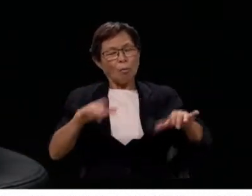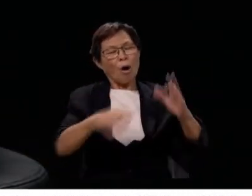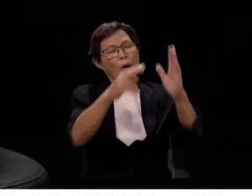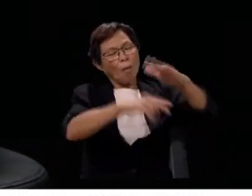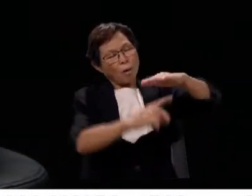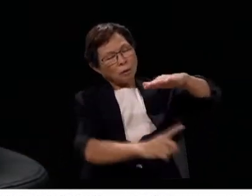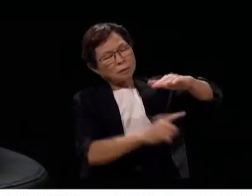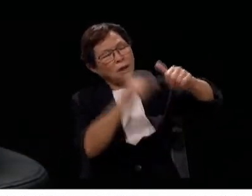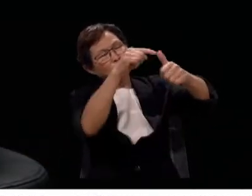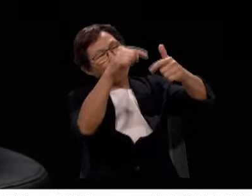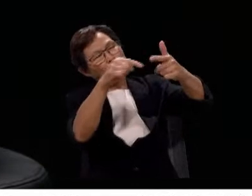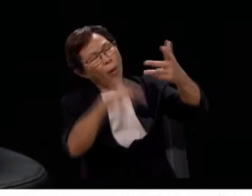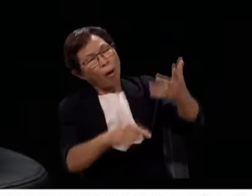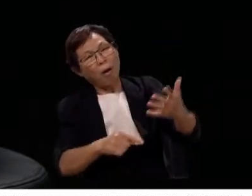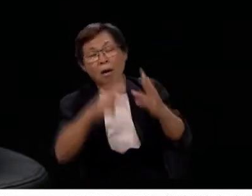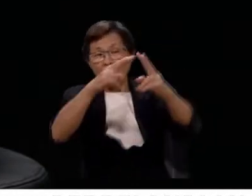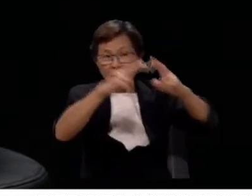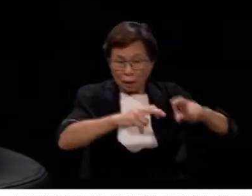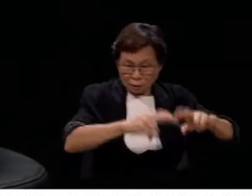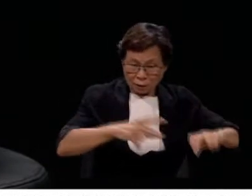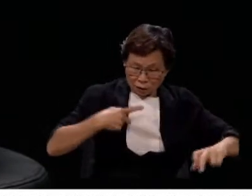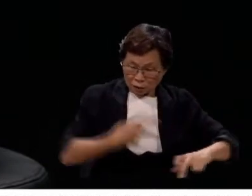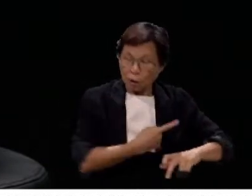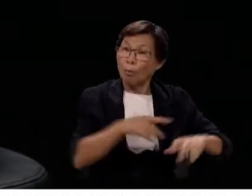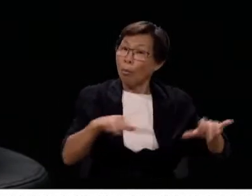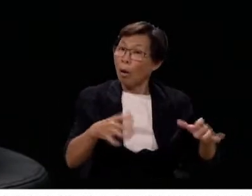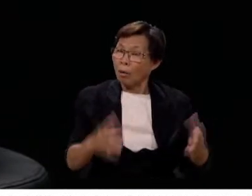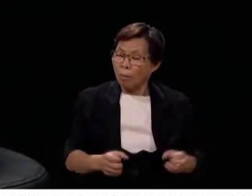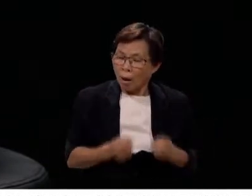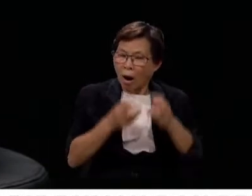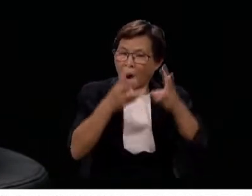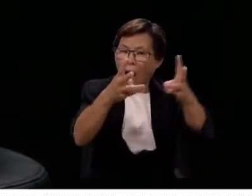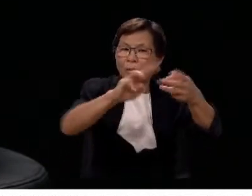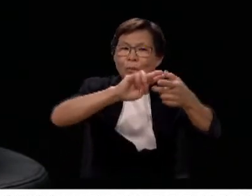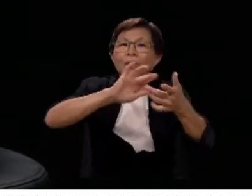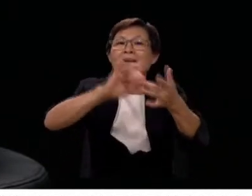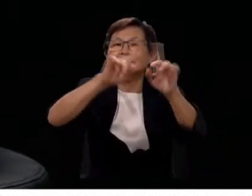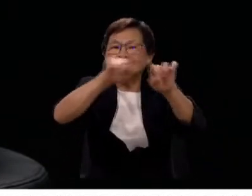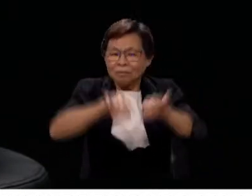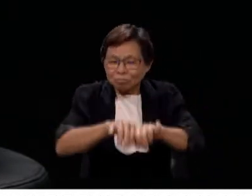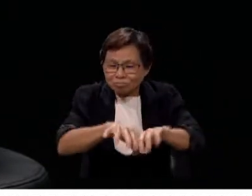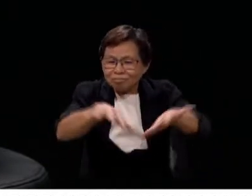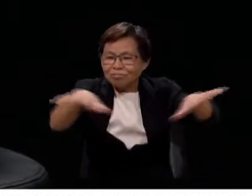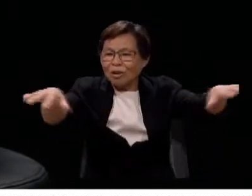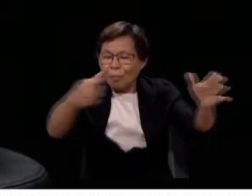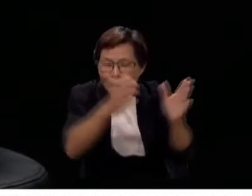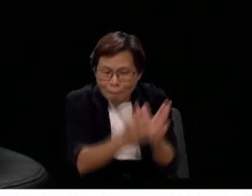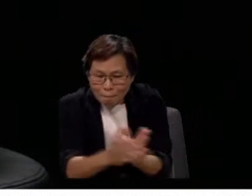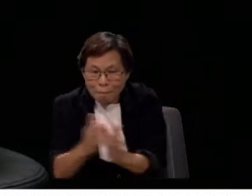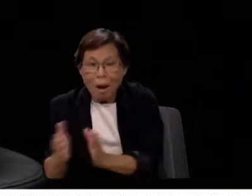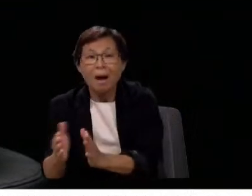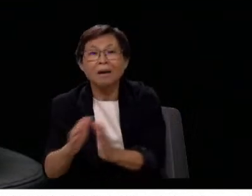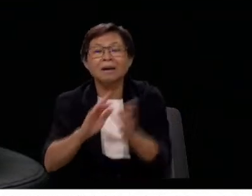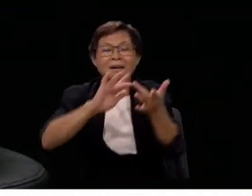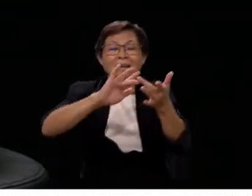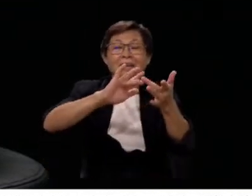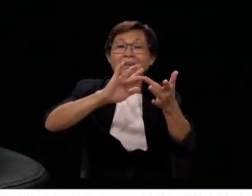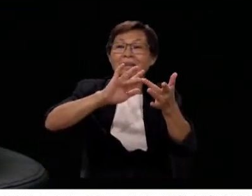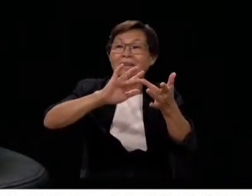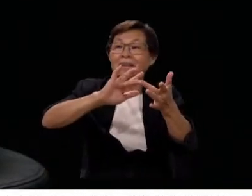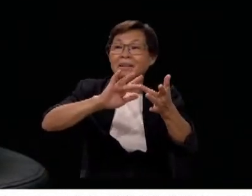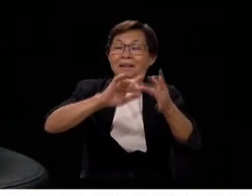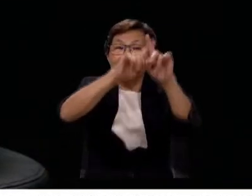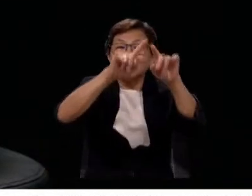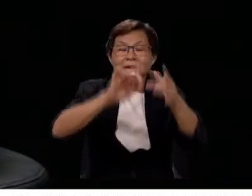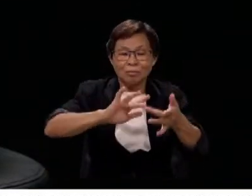salah satu kajian yang kita bangunkan yay Network development plan iaitu jaringan Perhubungan alugoro